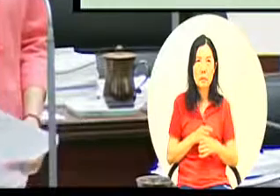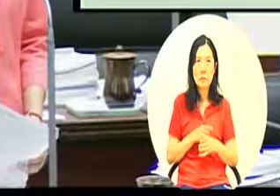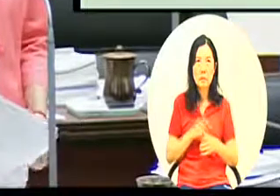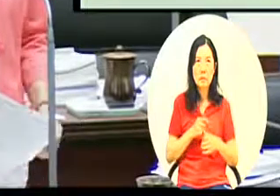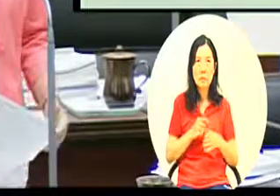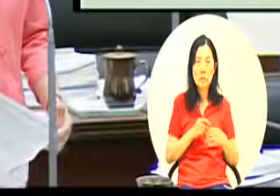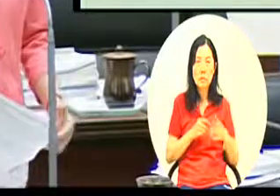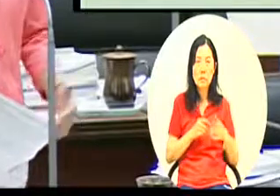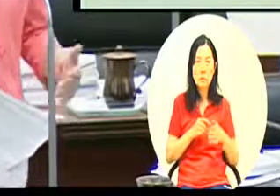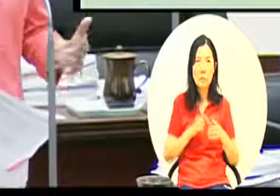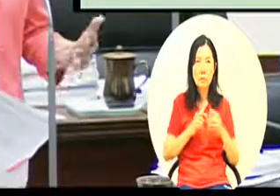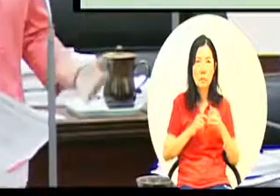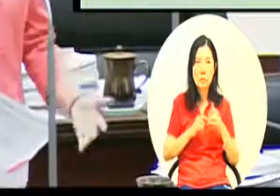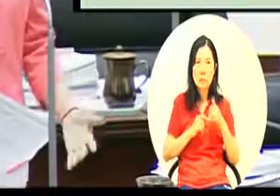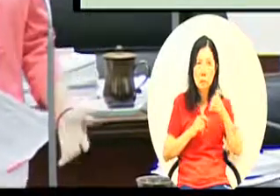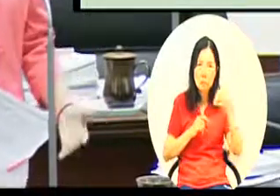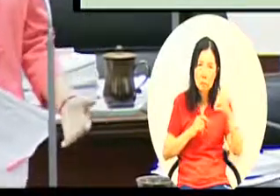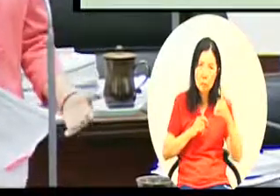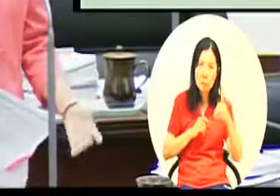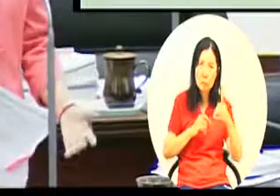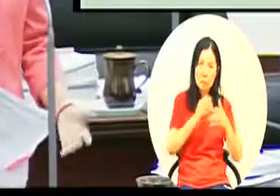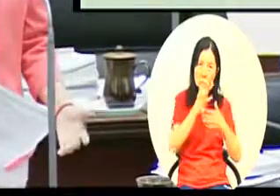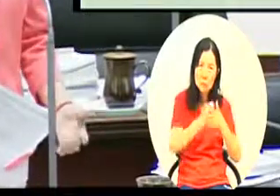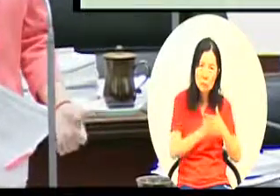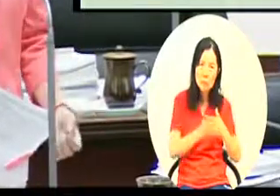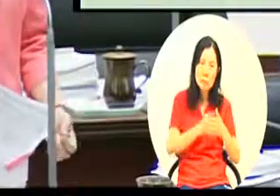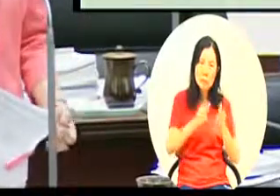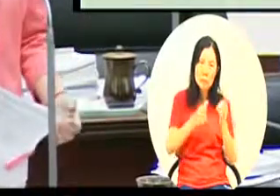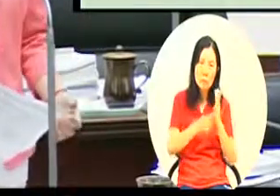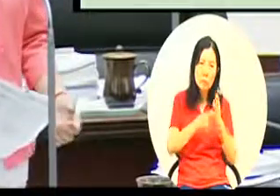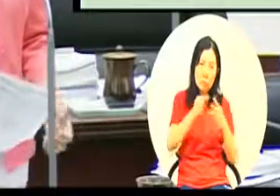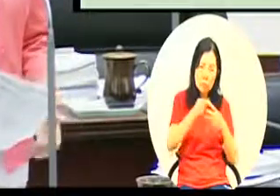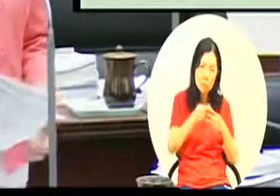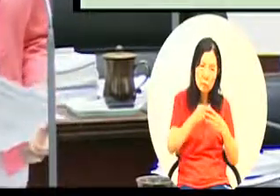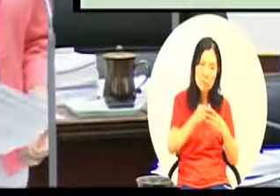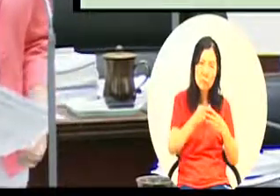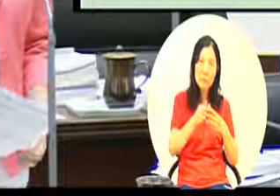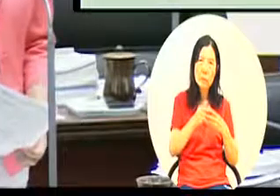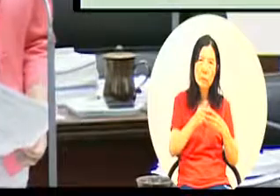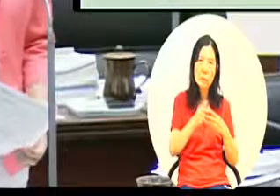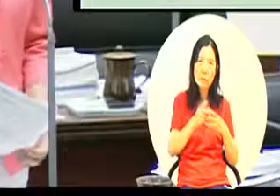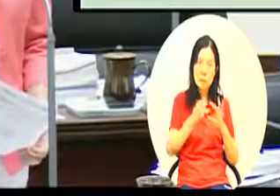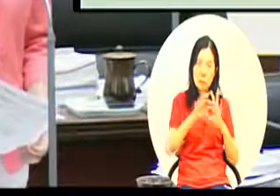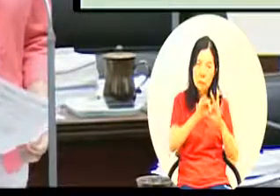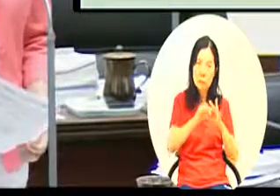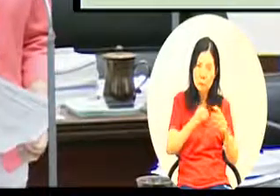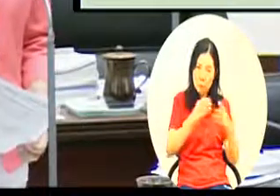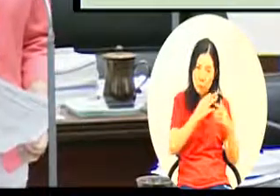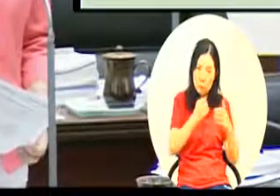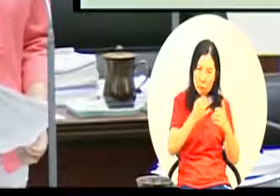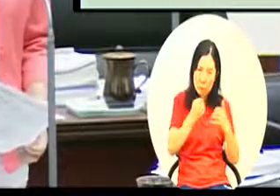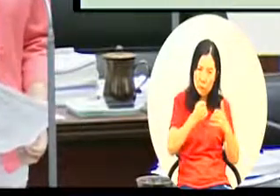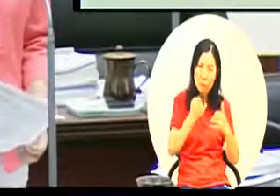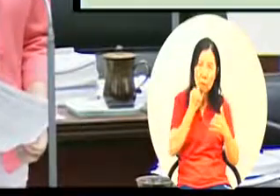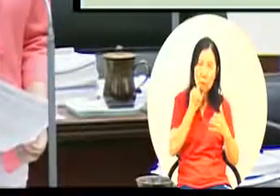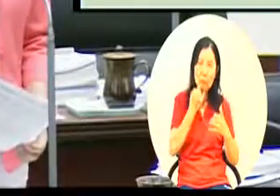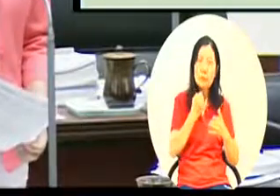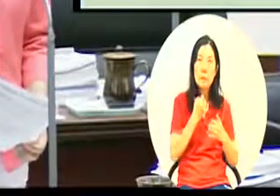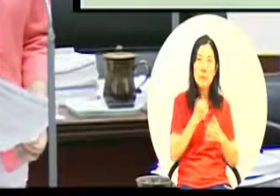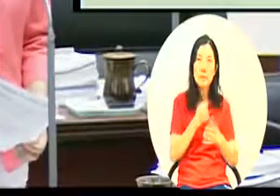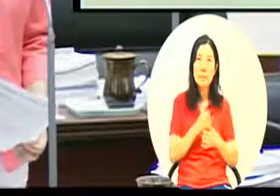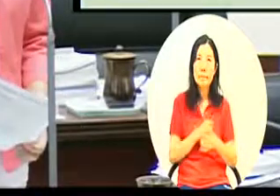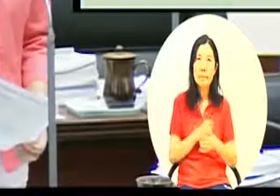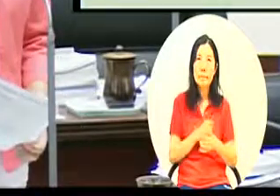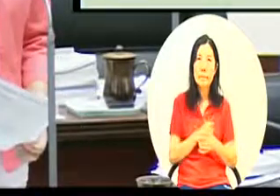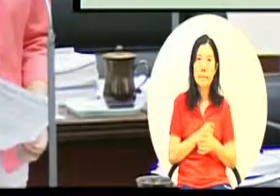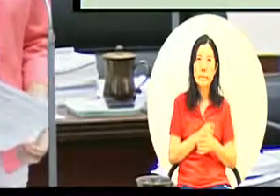呢他留下他的姓，然后留下他的联络电话就可以。